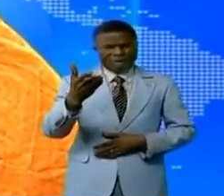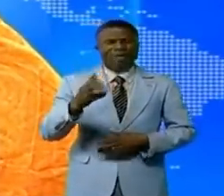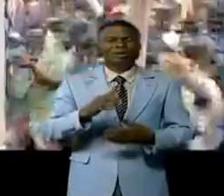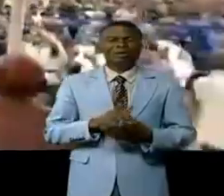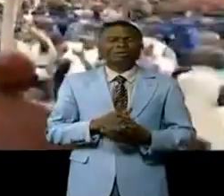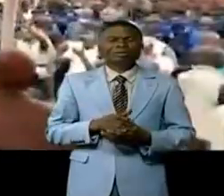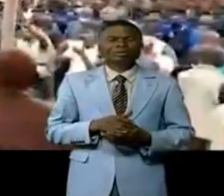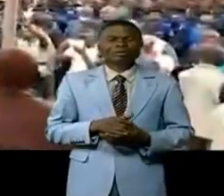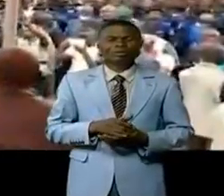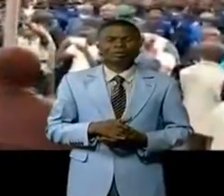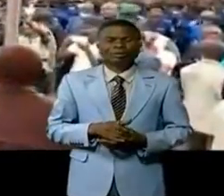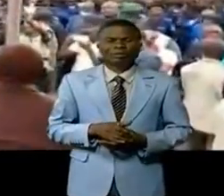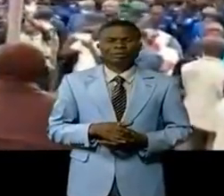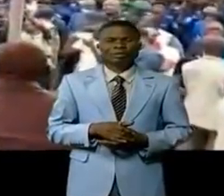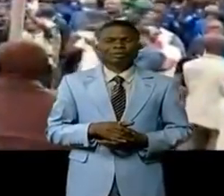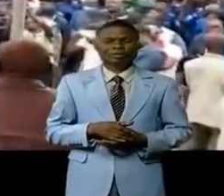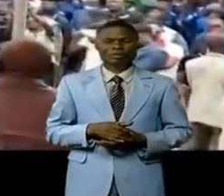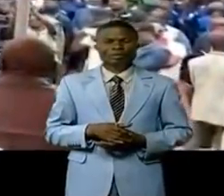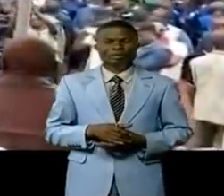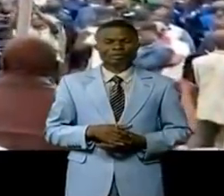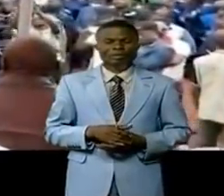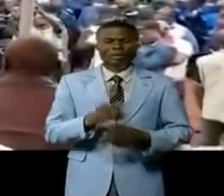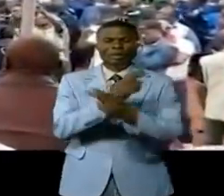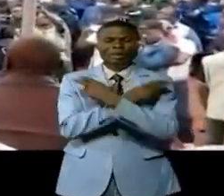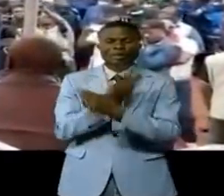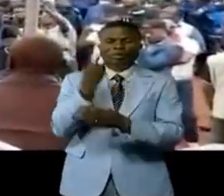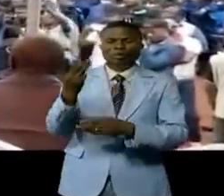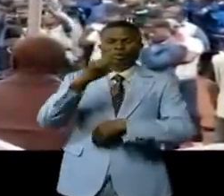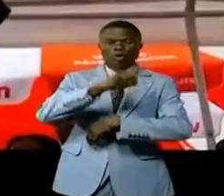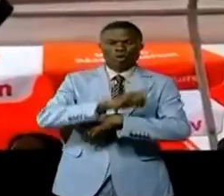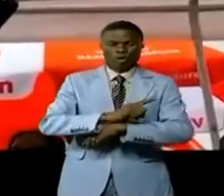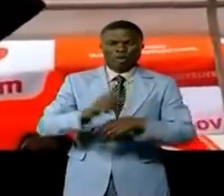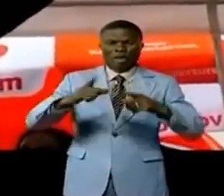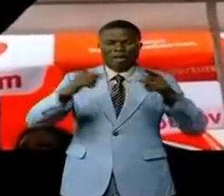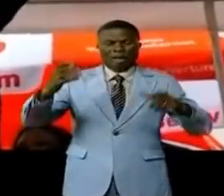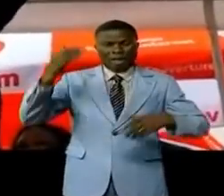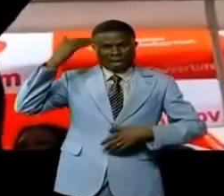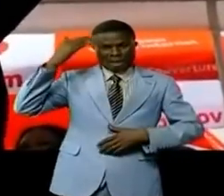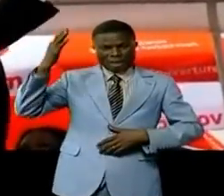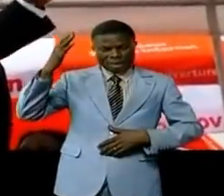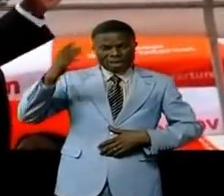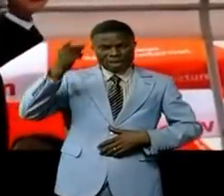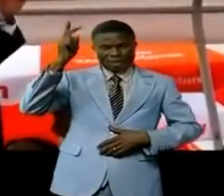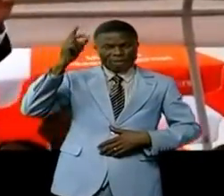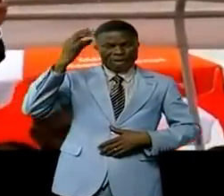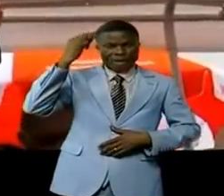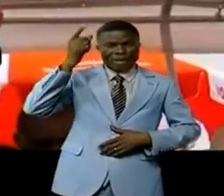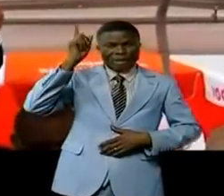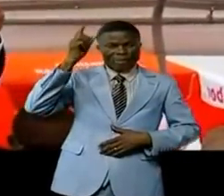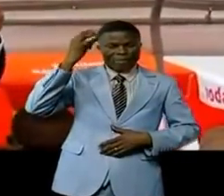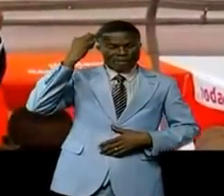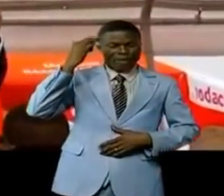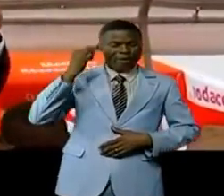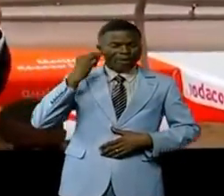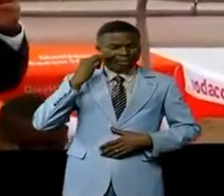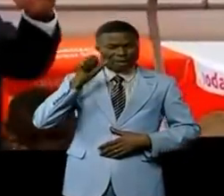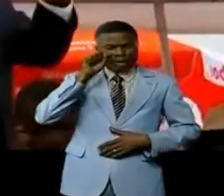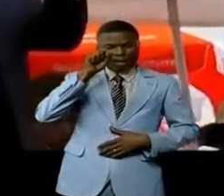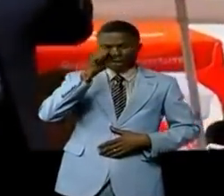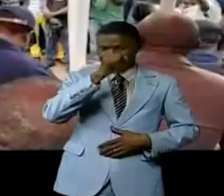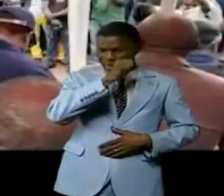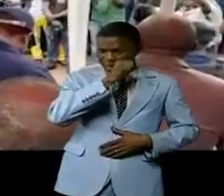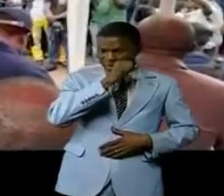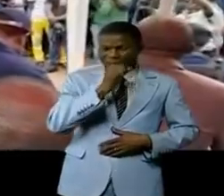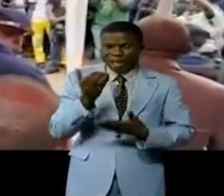Sala. Au terme de son séjour de 3 jours dans les Grands Équateurs, le Premier ministre Jean-Michel Samalukonde King a, avant